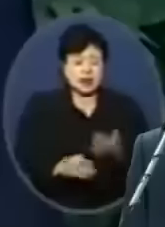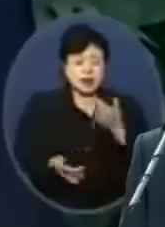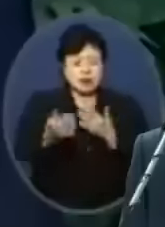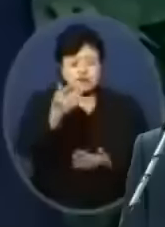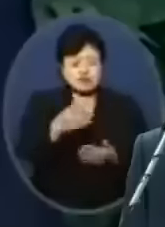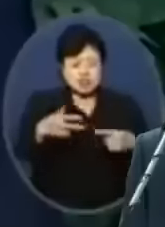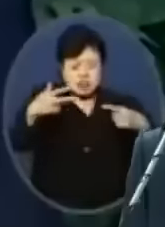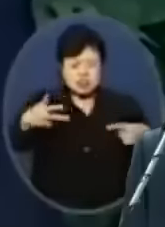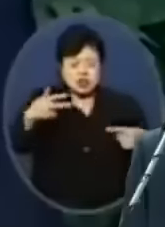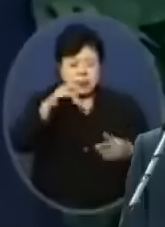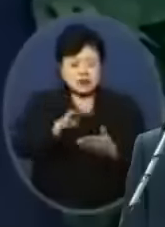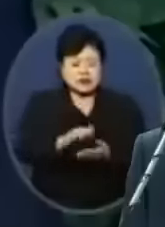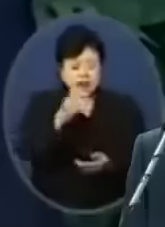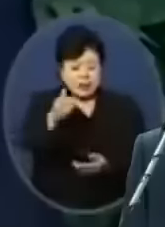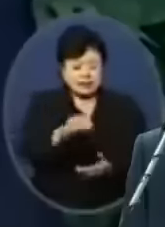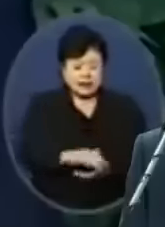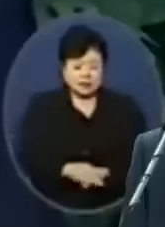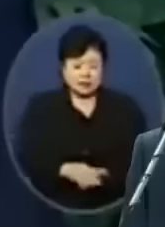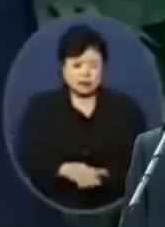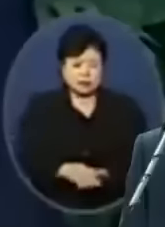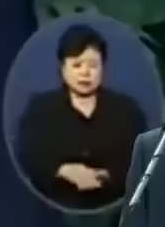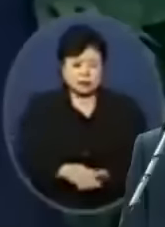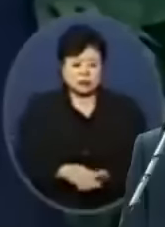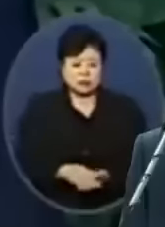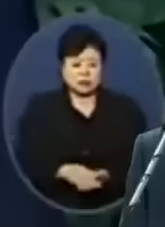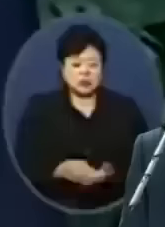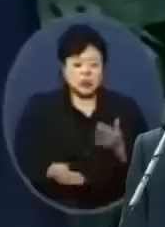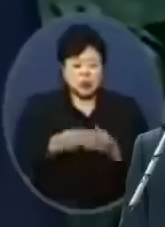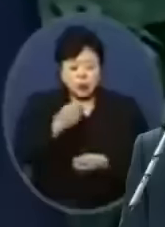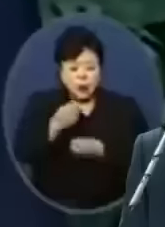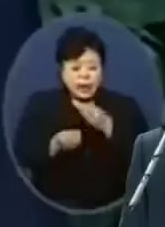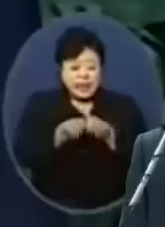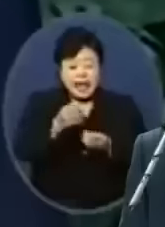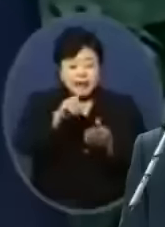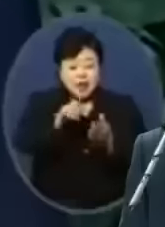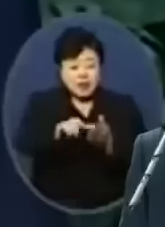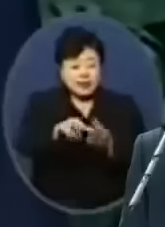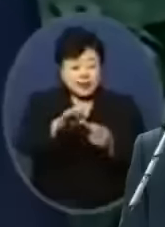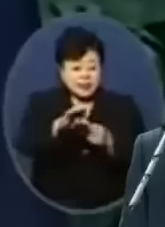불을 7배나 더 뜨겁게 할 테니 이 자리에서도 회개하면